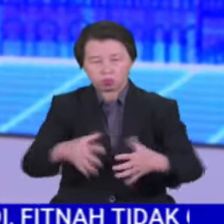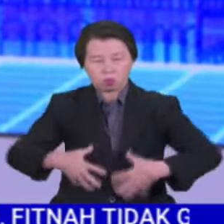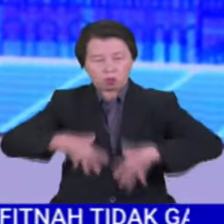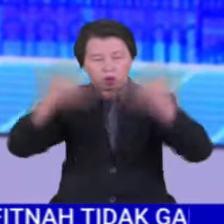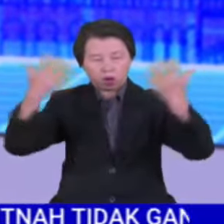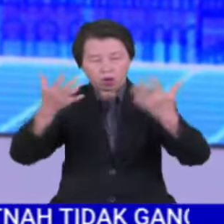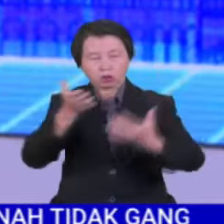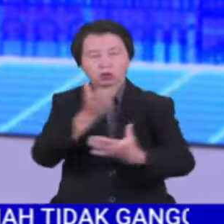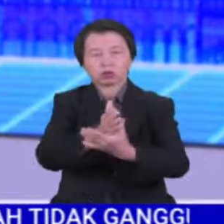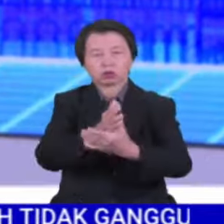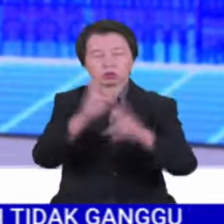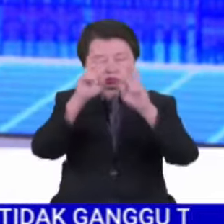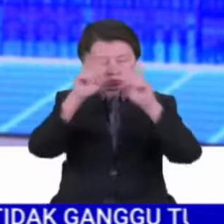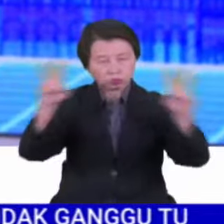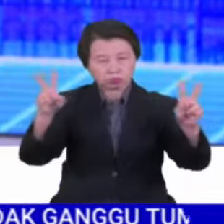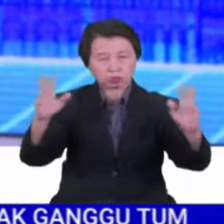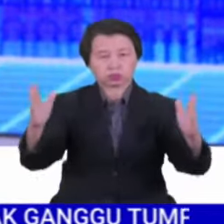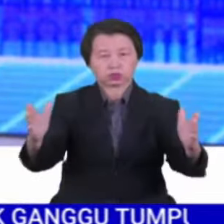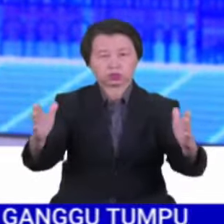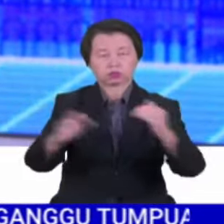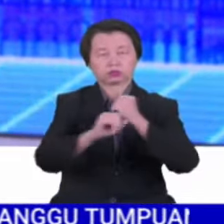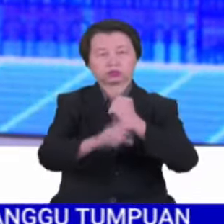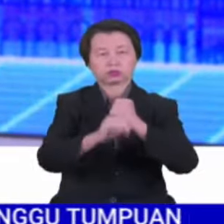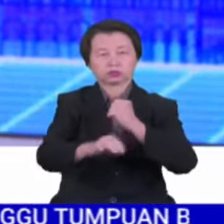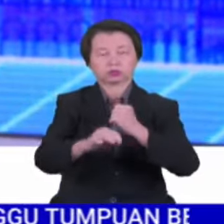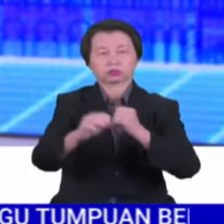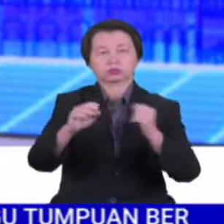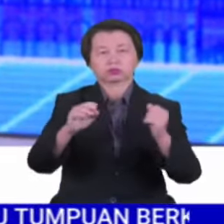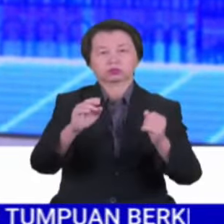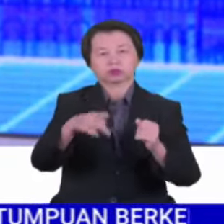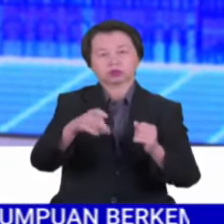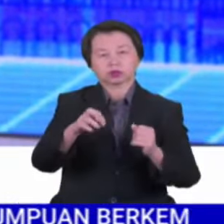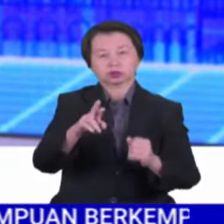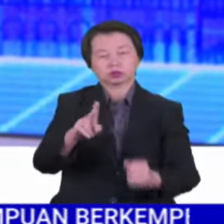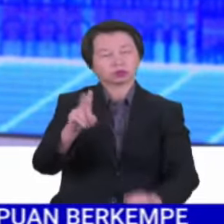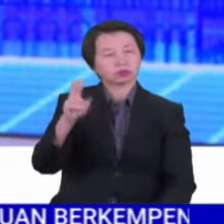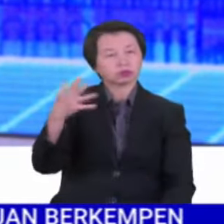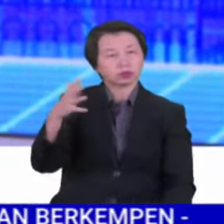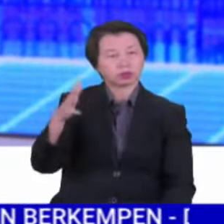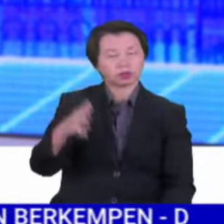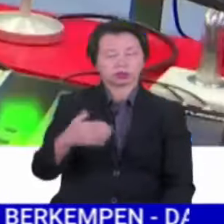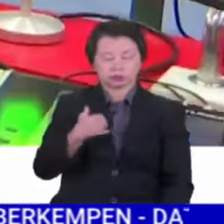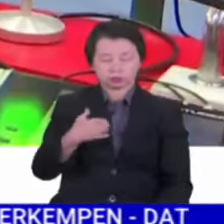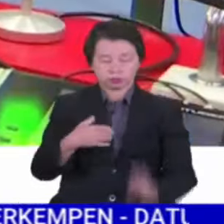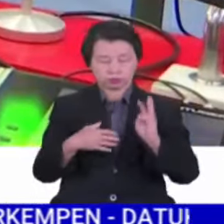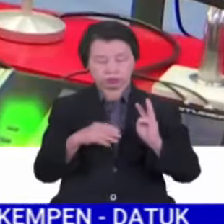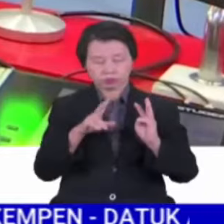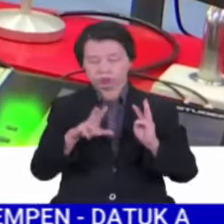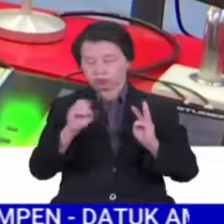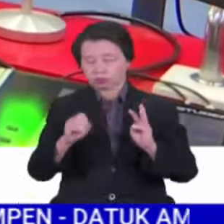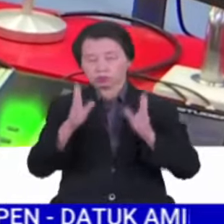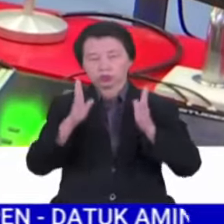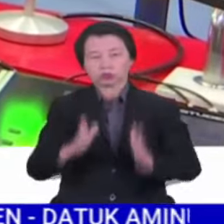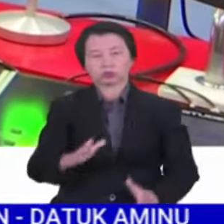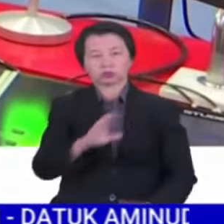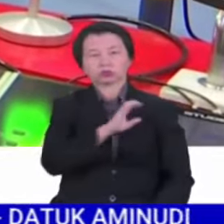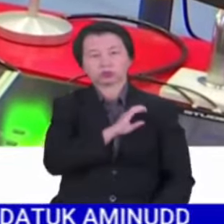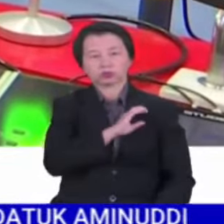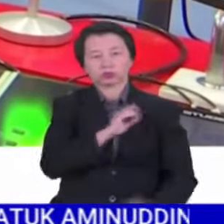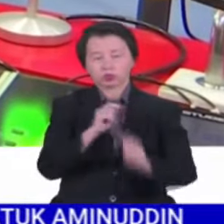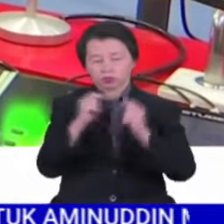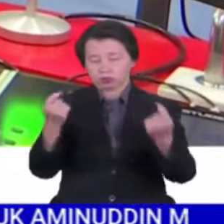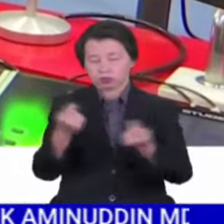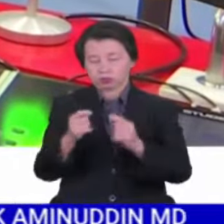menggugat ketenteraman awam sepanjang tempoh menjelang PRU ke-15. Terdiri hampir 630 anggota, pasukan